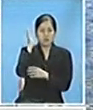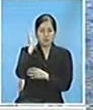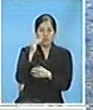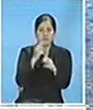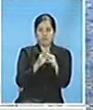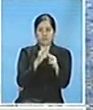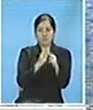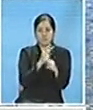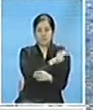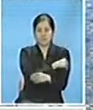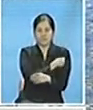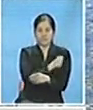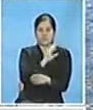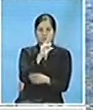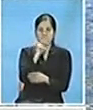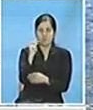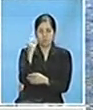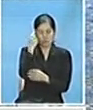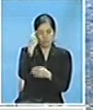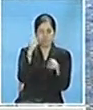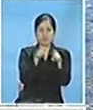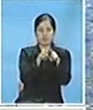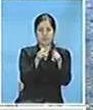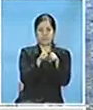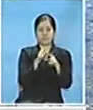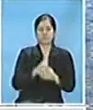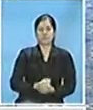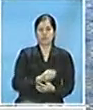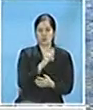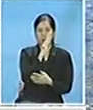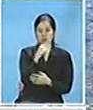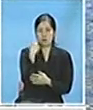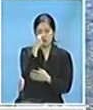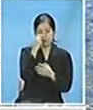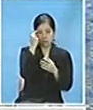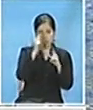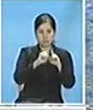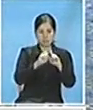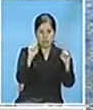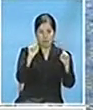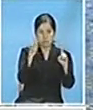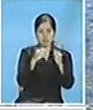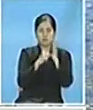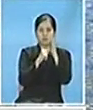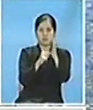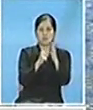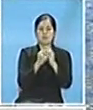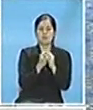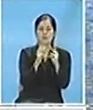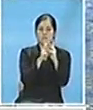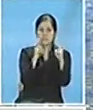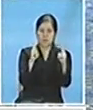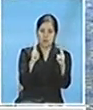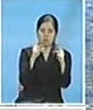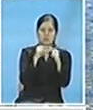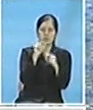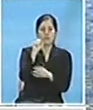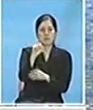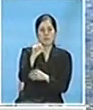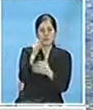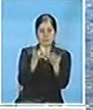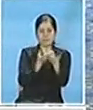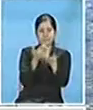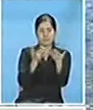านและผู้ฝ่ายตรงกันหมดแล้วว่าถ้าไม่มีใครเห็นเป็นอย่างอื่นนั้นส่งไปให้กรรมธิการสามั